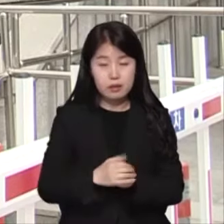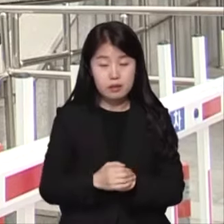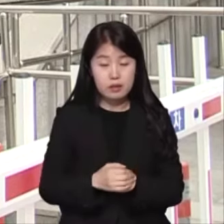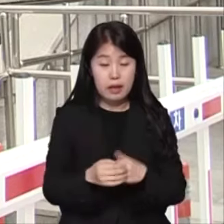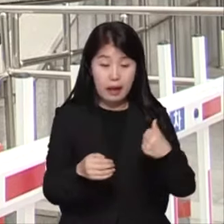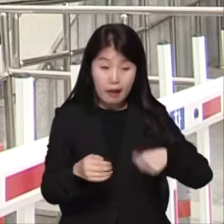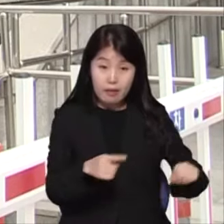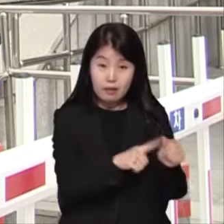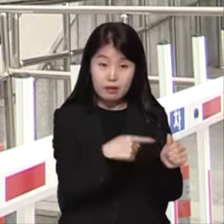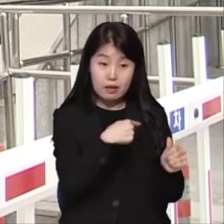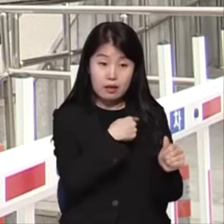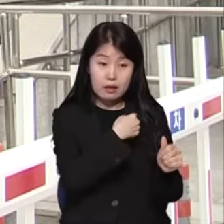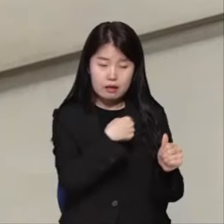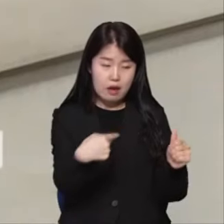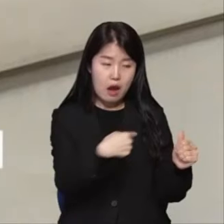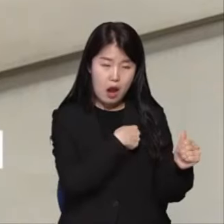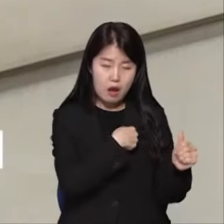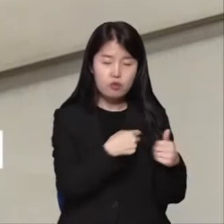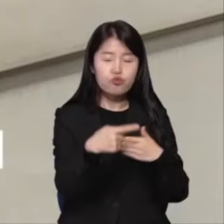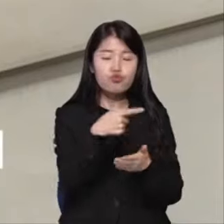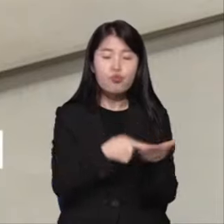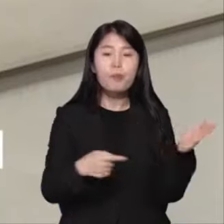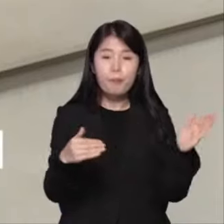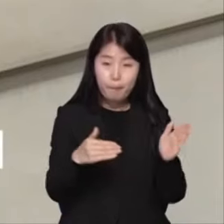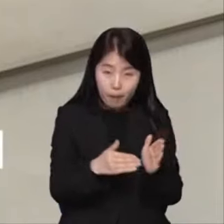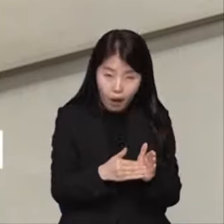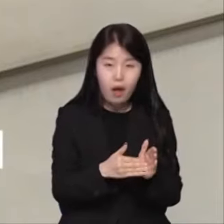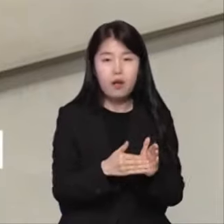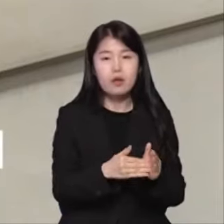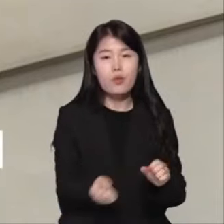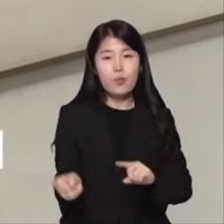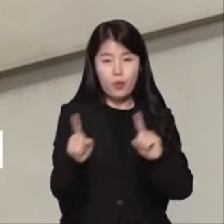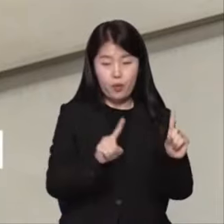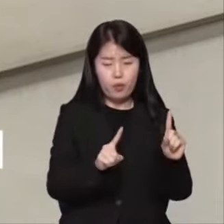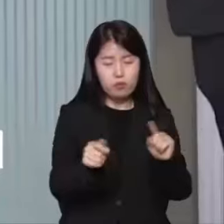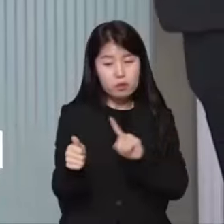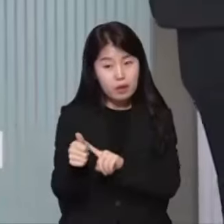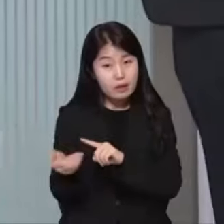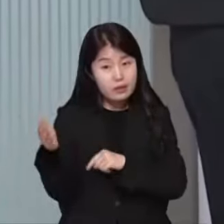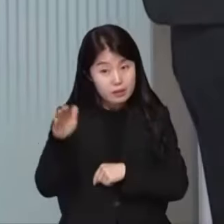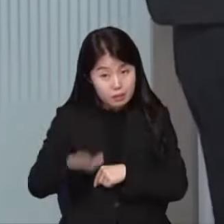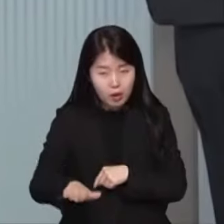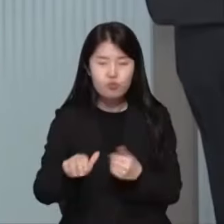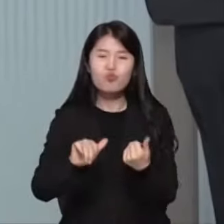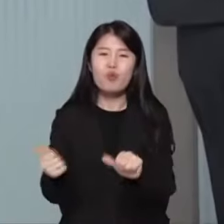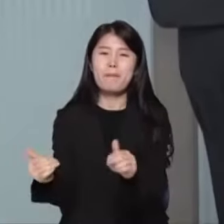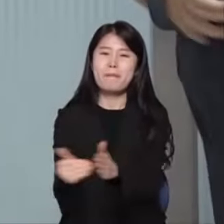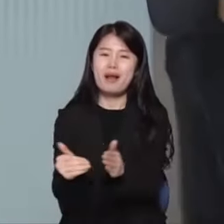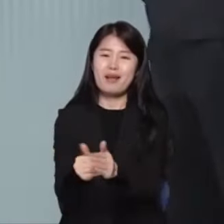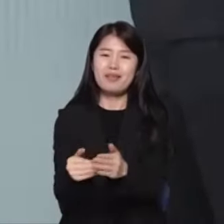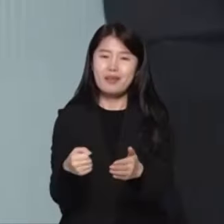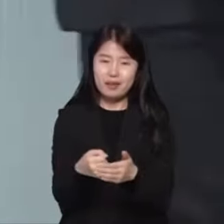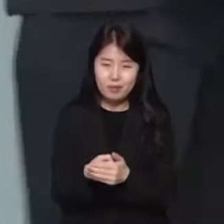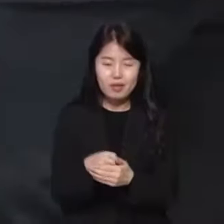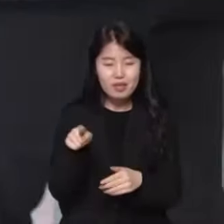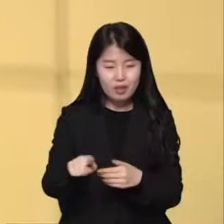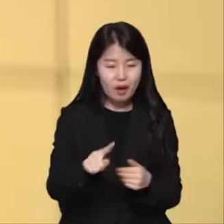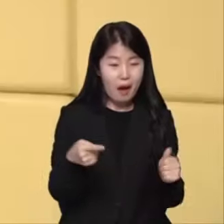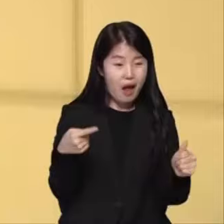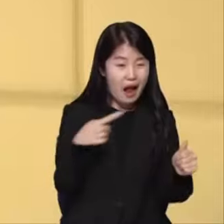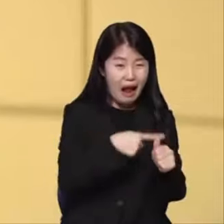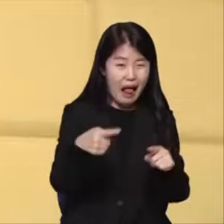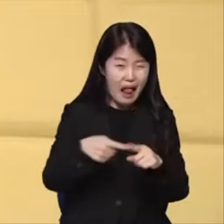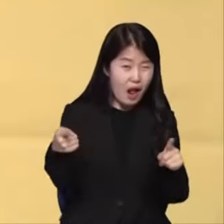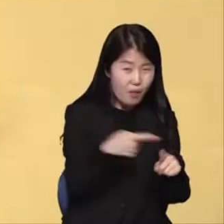다행히 수술을 받은 뒤 회복했고 경찰은 살인미수 혐의를 받은 A씨가 숨진 만큼 공소권 없으므로 사건을